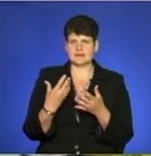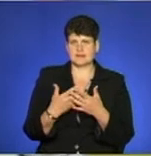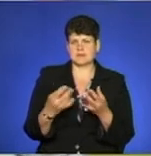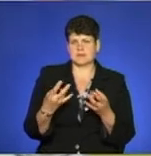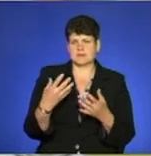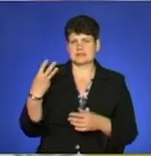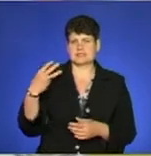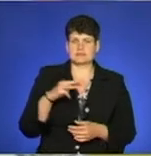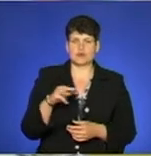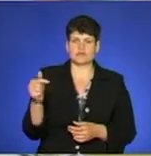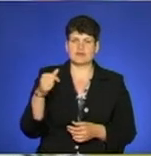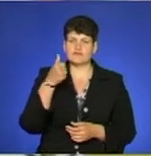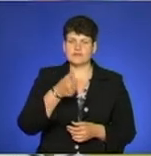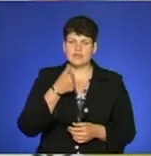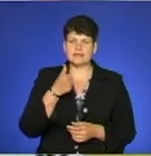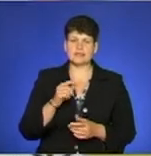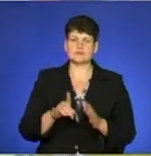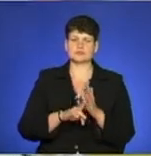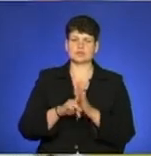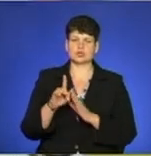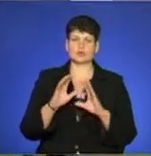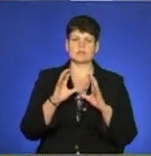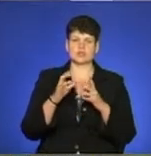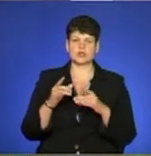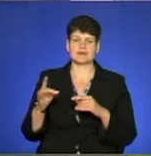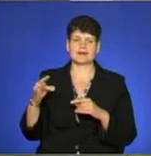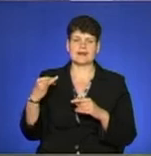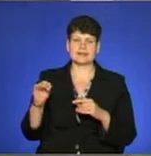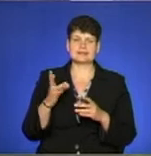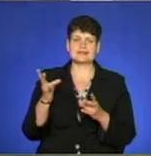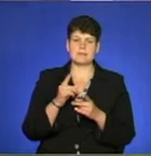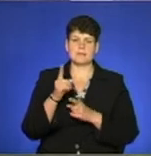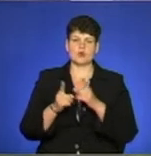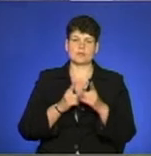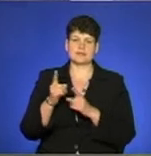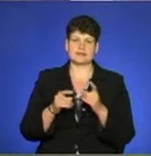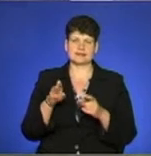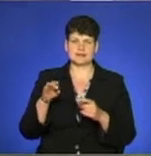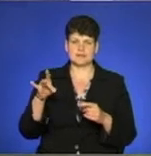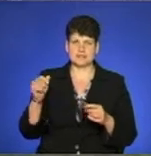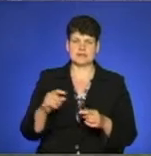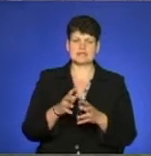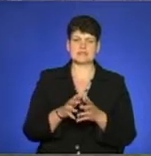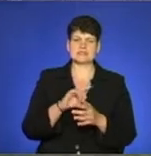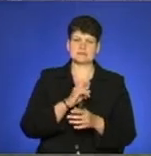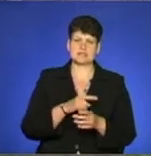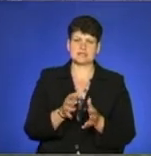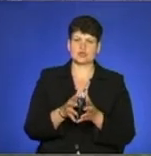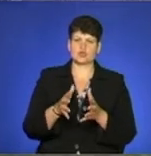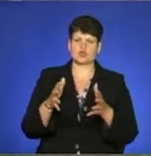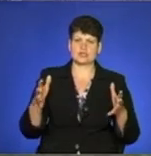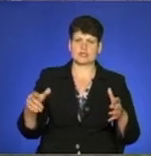мільйонів гривень на рік. Для запуску ж міжнародних рейсів треба переобладнати термінали, зміцнити та розширити злітну